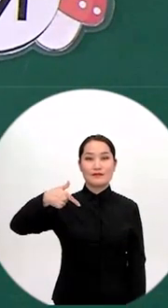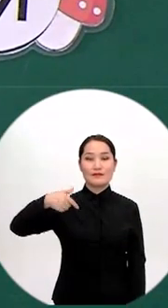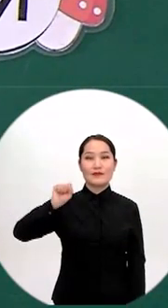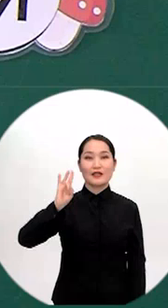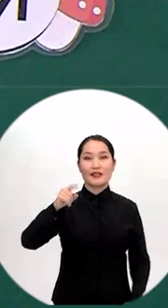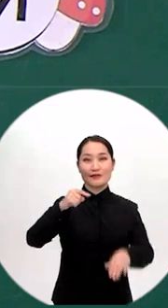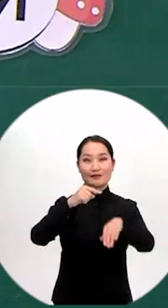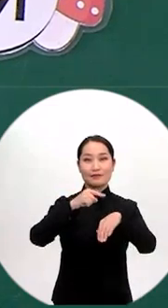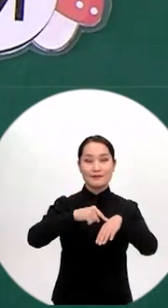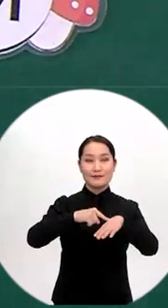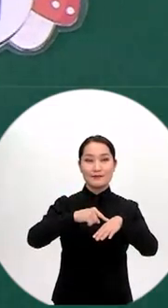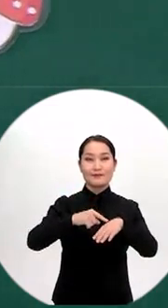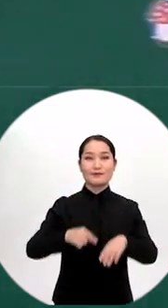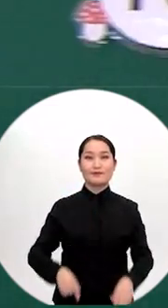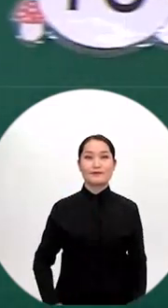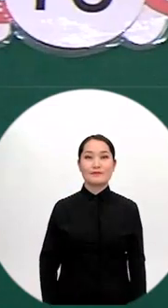Гар.